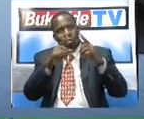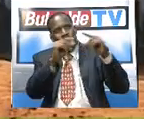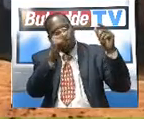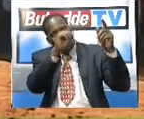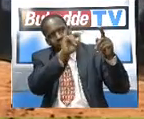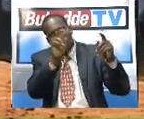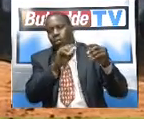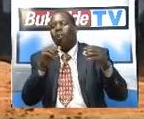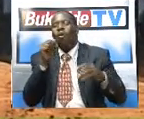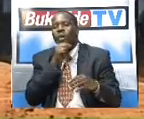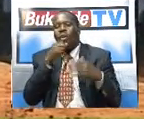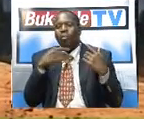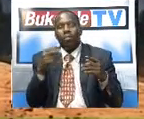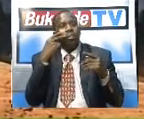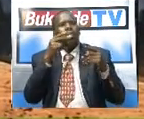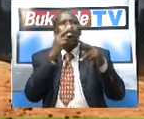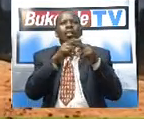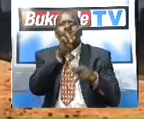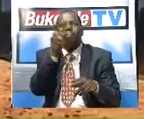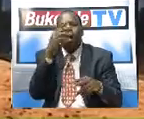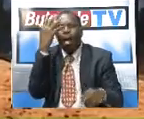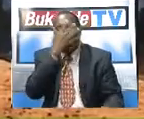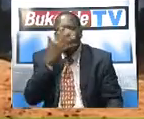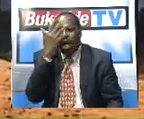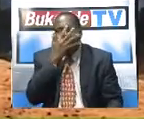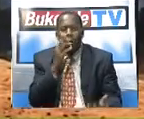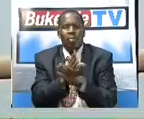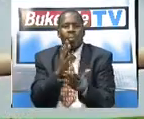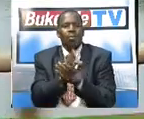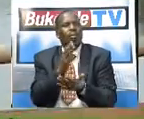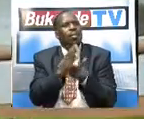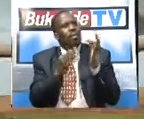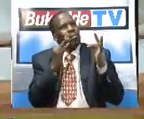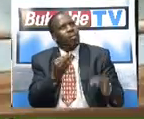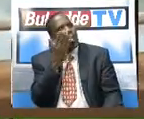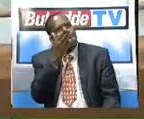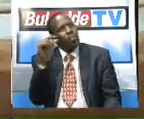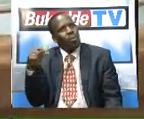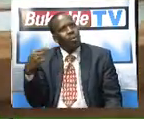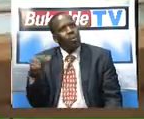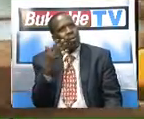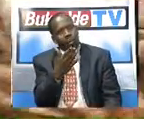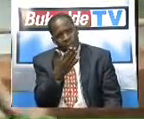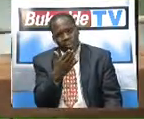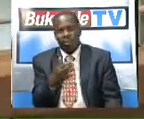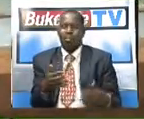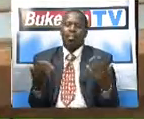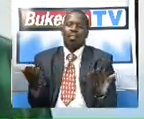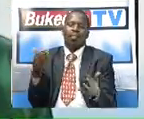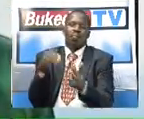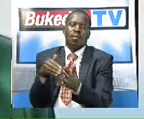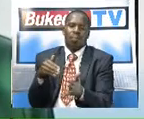makubo bwakaddiwa dda, nga kizibu omulambuzi okumanya nti mu kitundu kino waliwo zaabu ayaayaanya abantu mu nsi